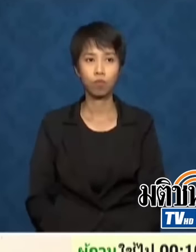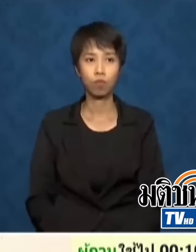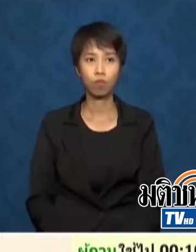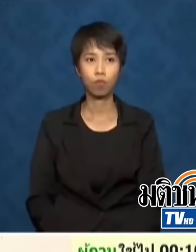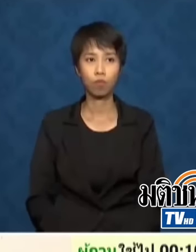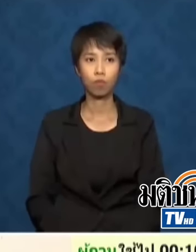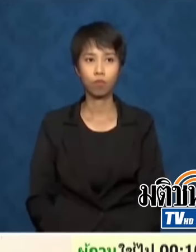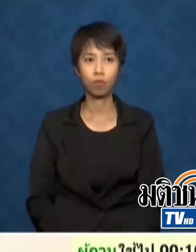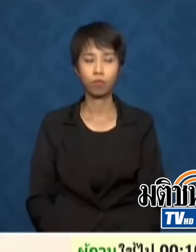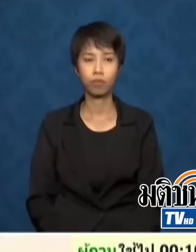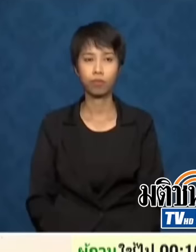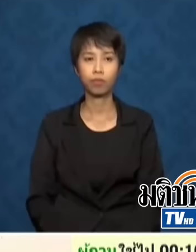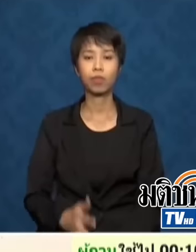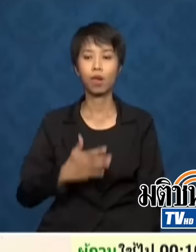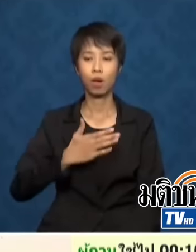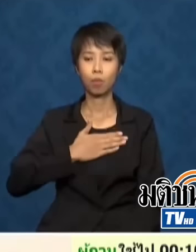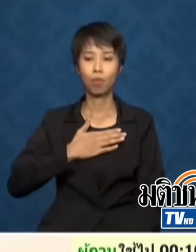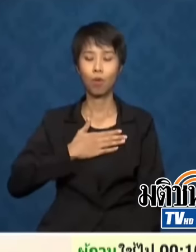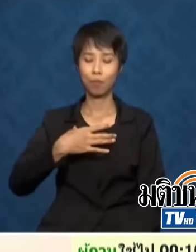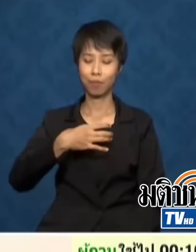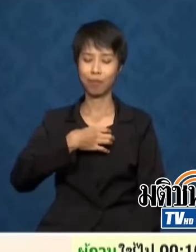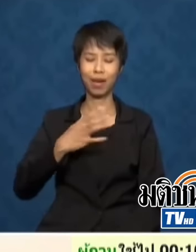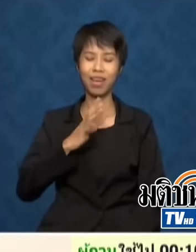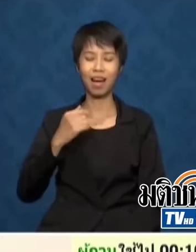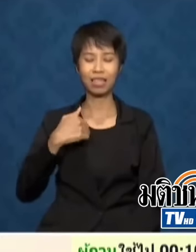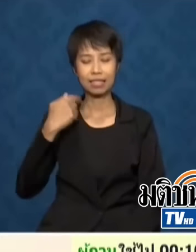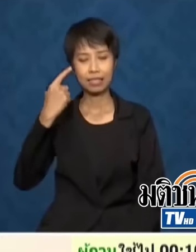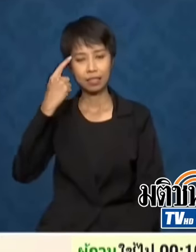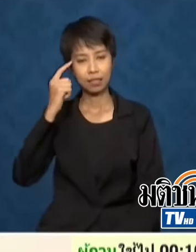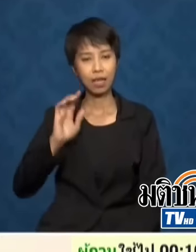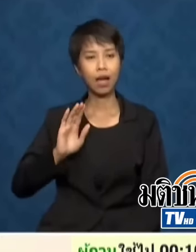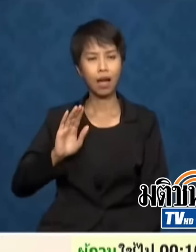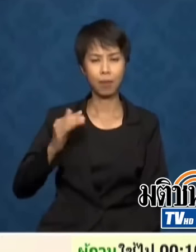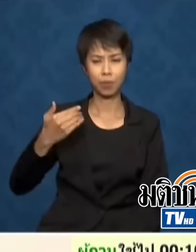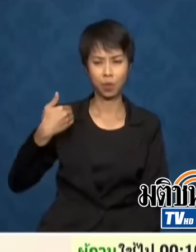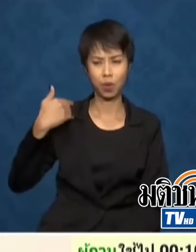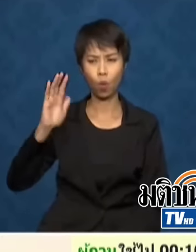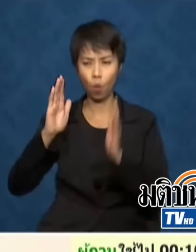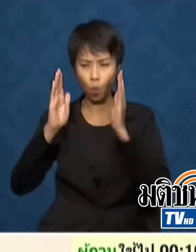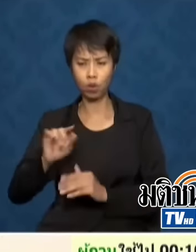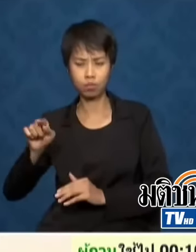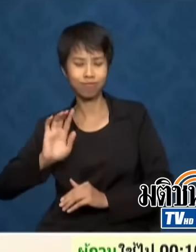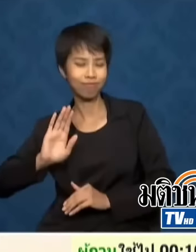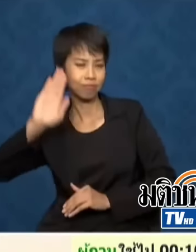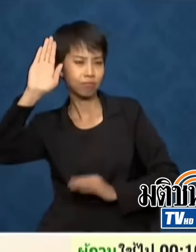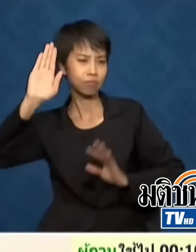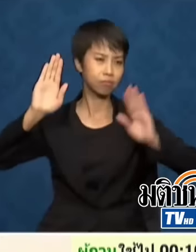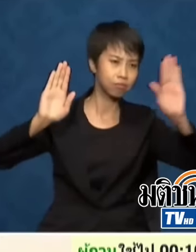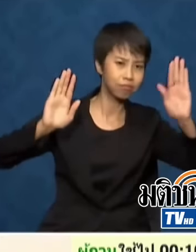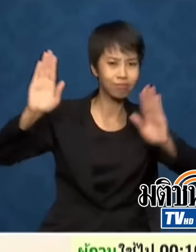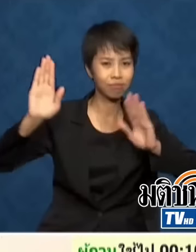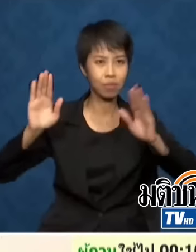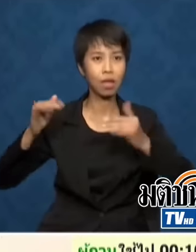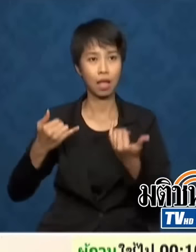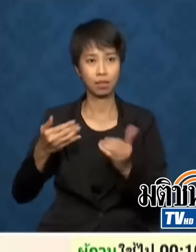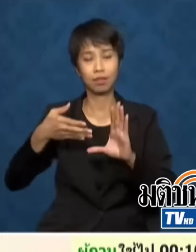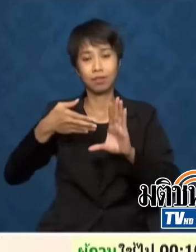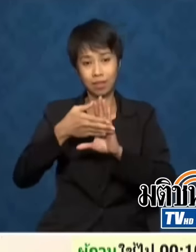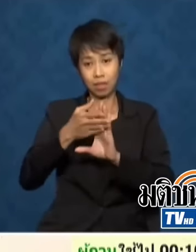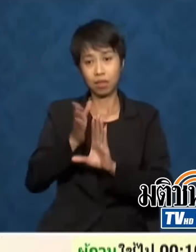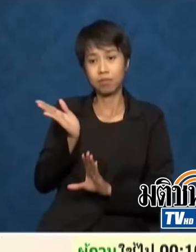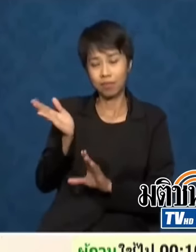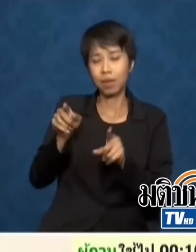ผมก็ไม่อยากห้ามนะครับแต่ว่า มีผู้จะประท้วงอีกเพราะว่าท่านไม่ต้องท่านเอาหลักเกณฑ์สไลด์ขึ้นมาก็เป็นการ